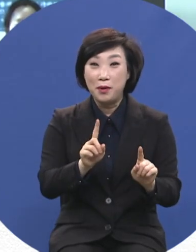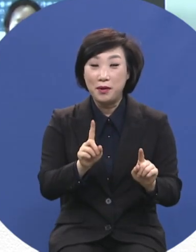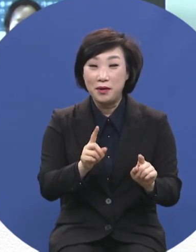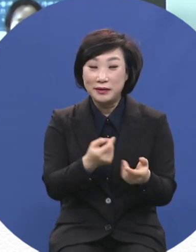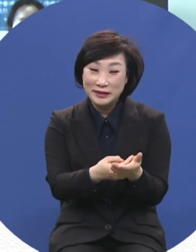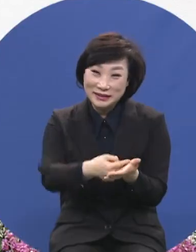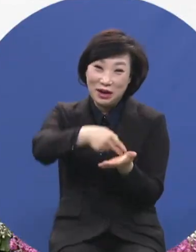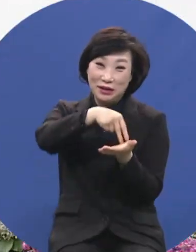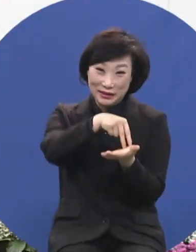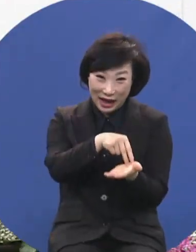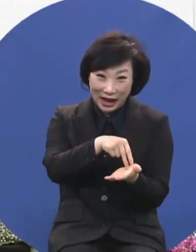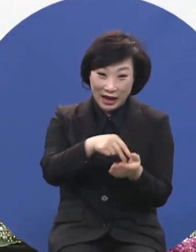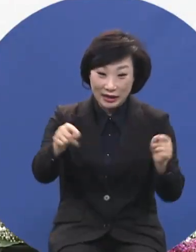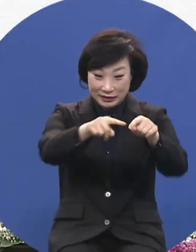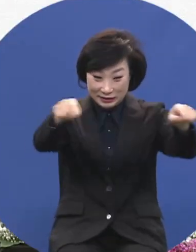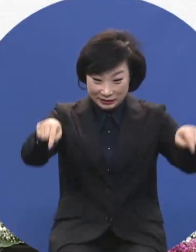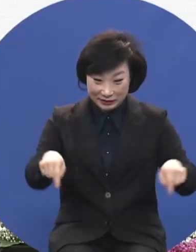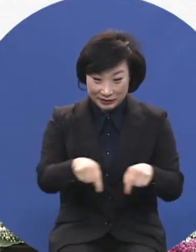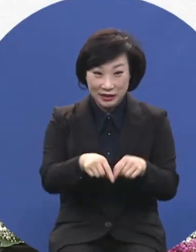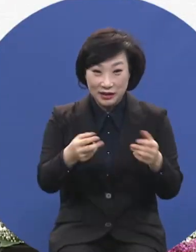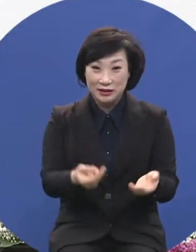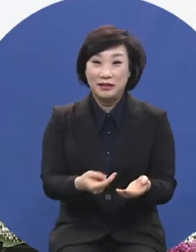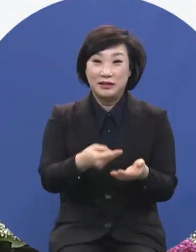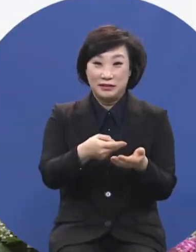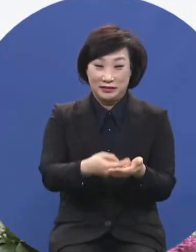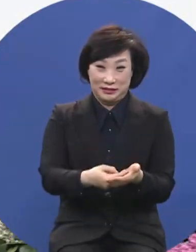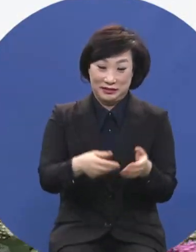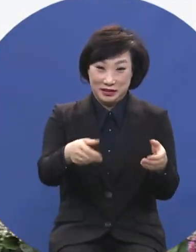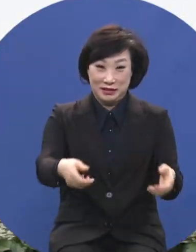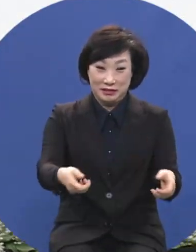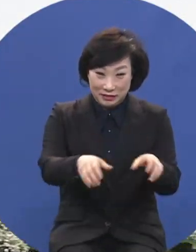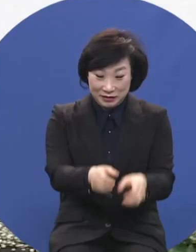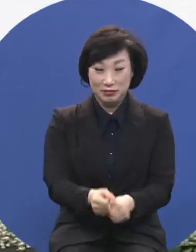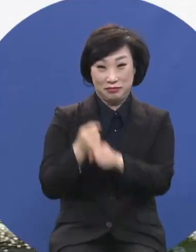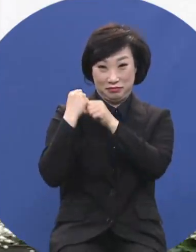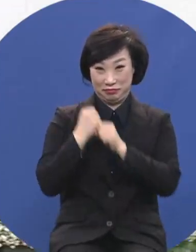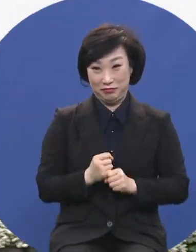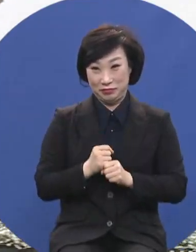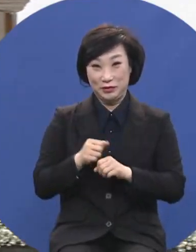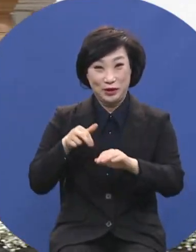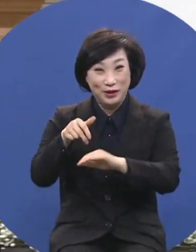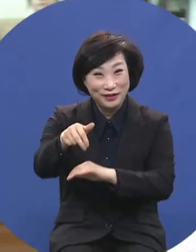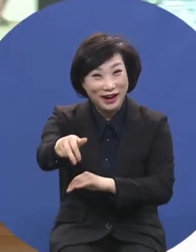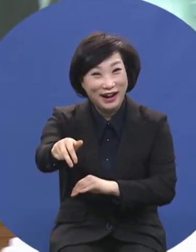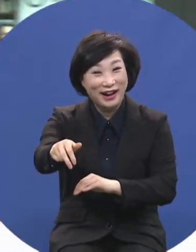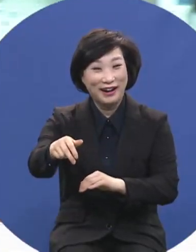일어나서 침상을 들고 걸어갑니다.